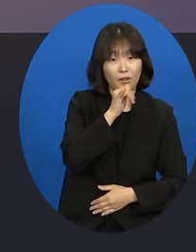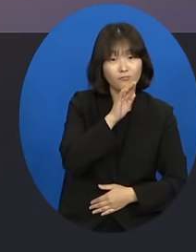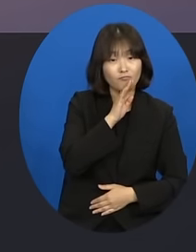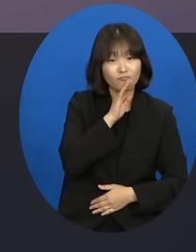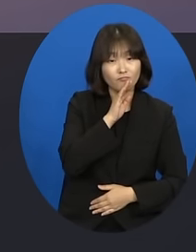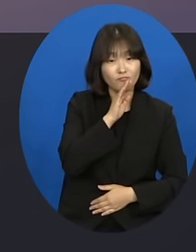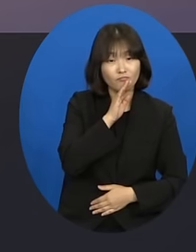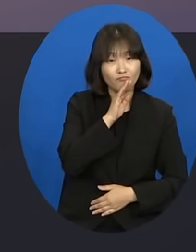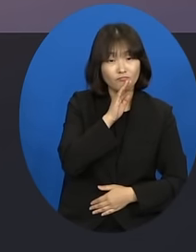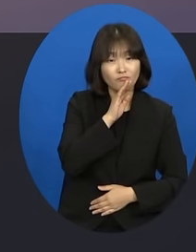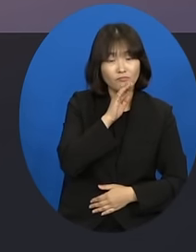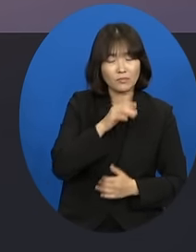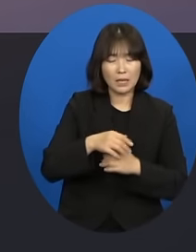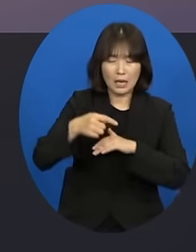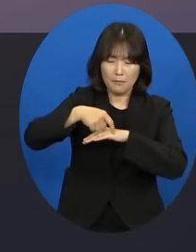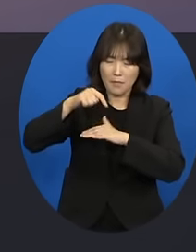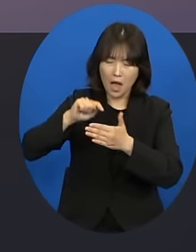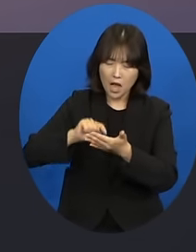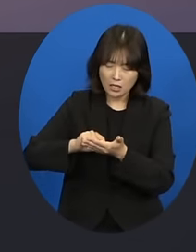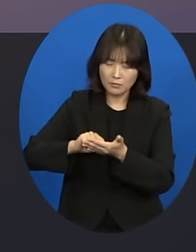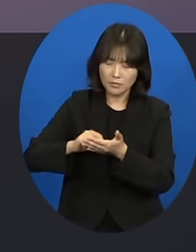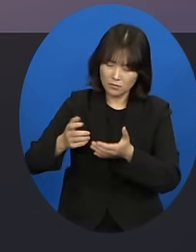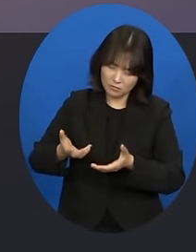마음을 쏟아놓는 것이 기도입니다.